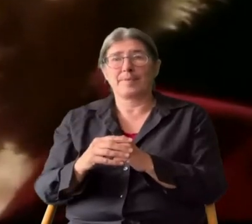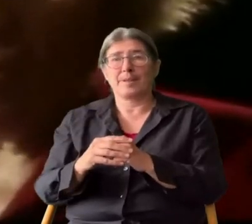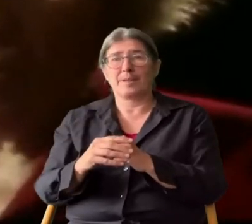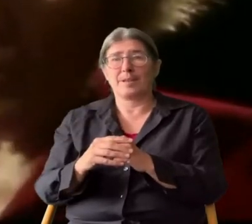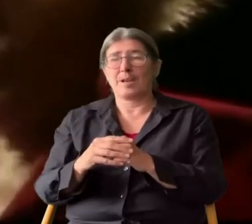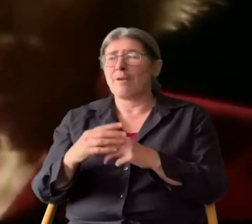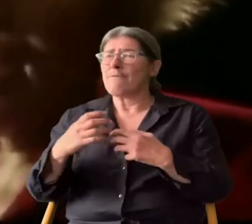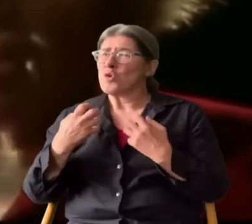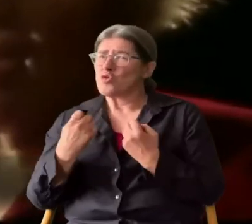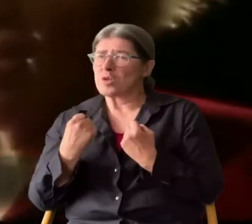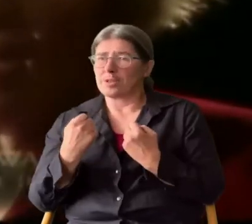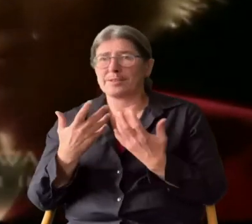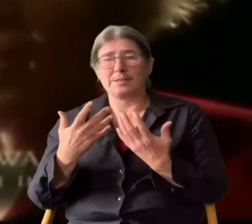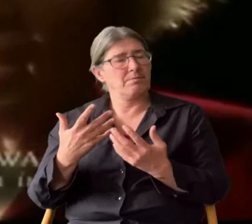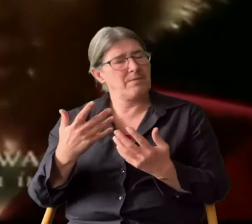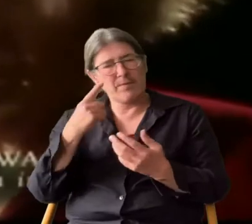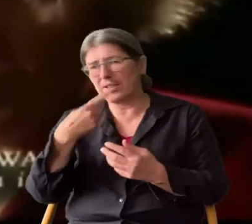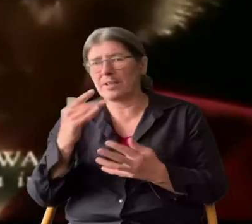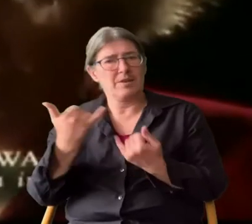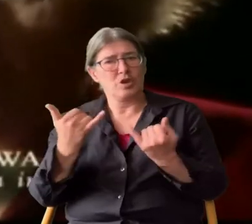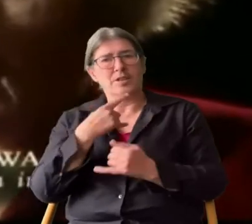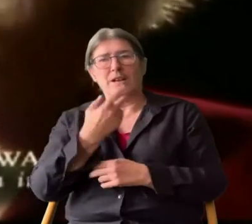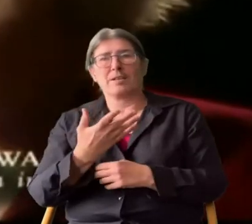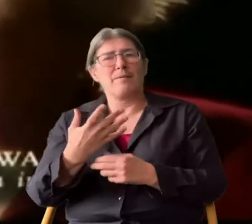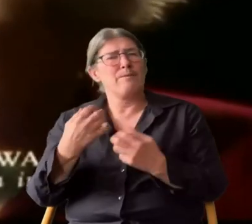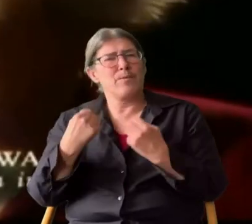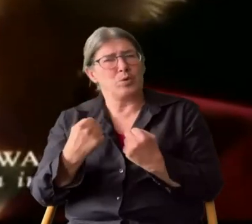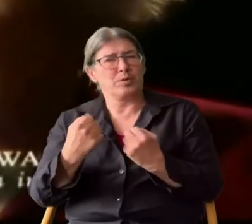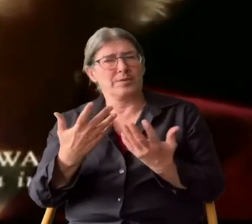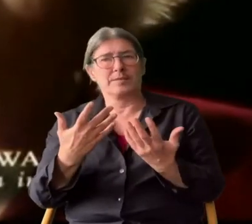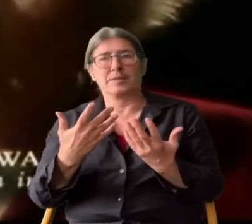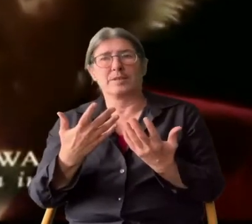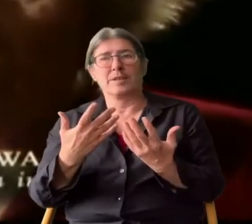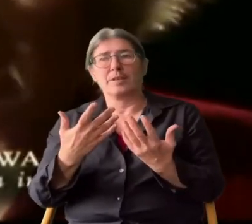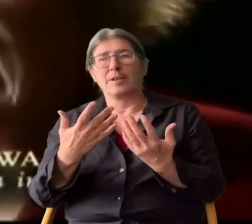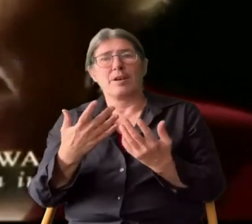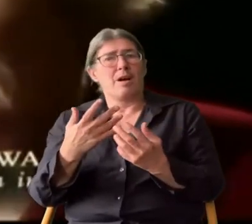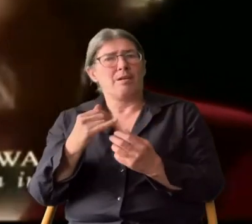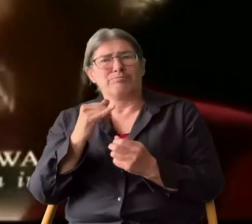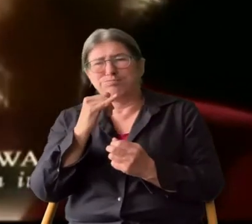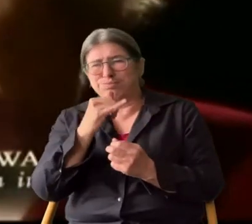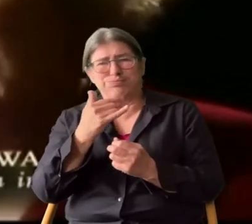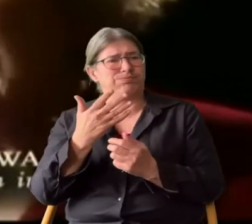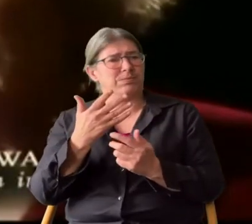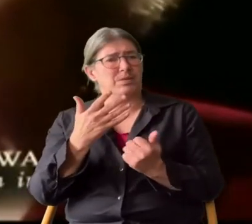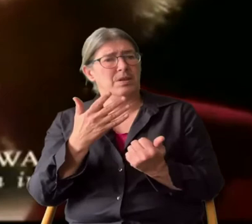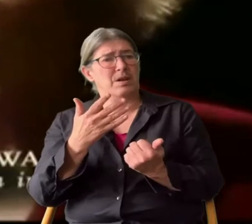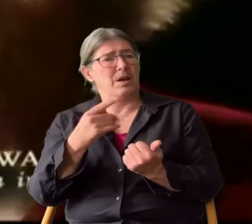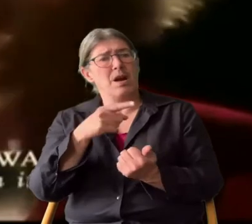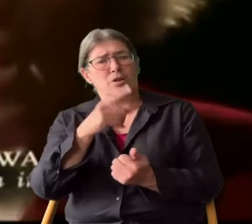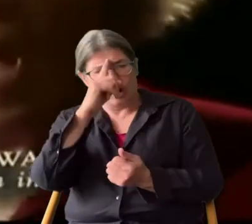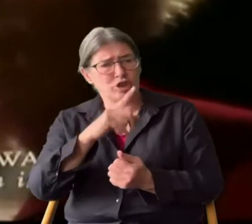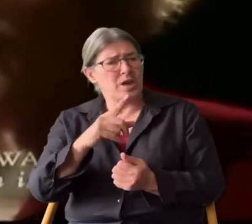Das war so eine Wut, ich weiß gar nicht, wie ich das beschreiben soll. Wir fühlten so ungeheuren Neid. Sie lebten doch so